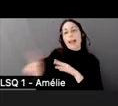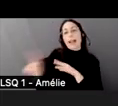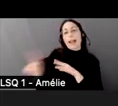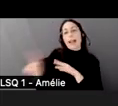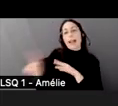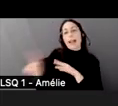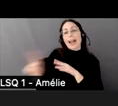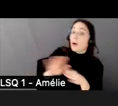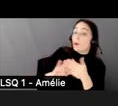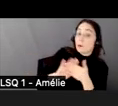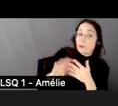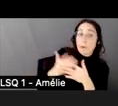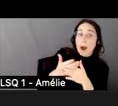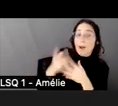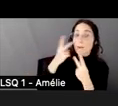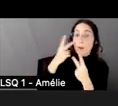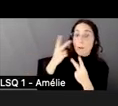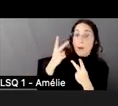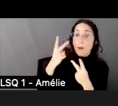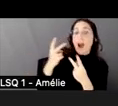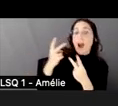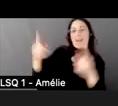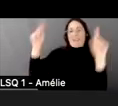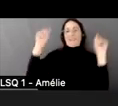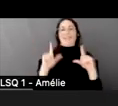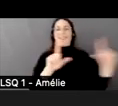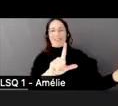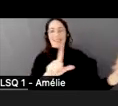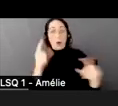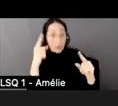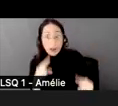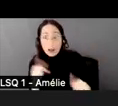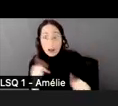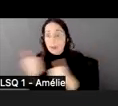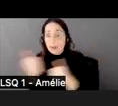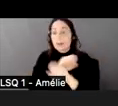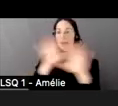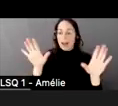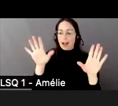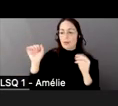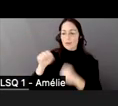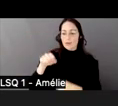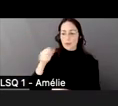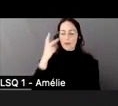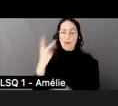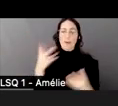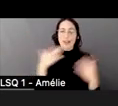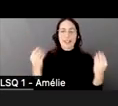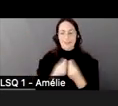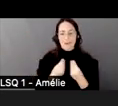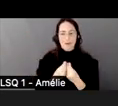voit pas la présentation. Ah, là, on la voit. Merci. D'accord. Tout va bien? Tout est Oui, tout clair? va bien. On voit, oui. Merci beaucoup.